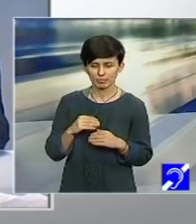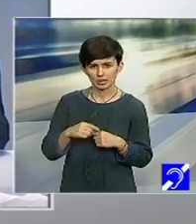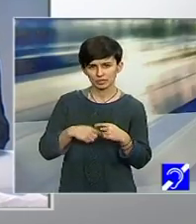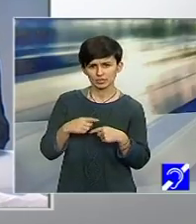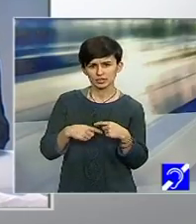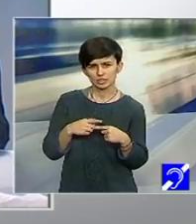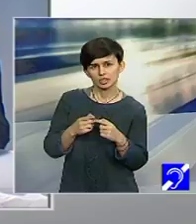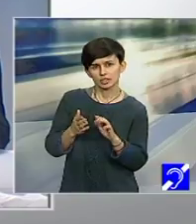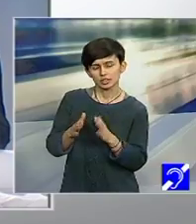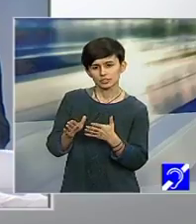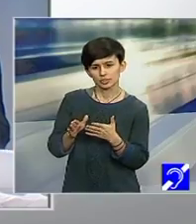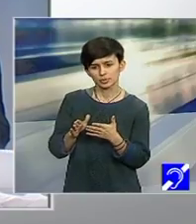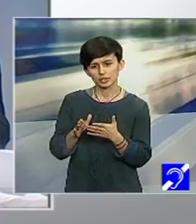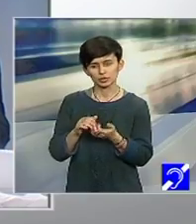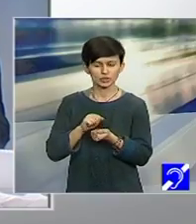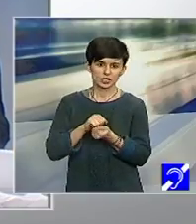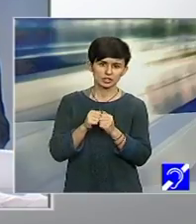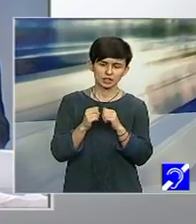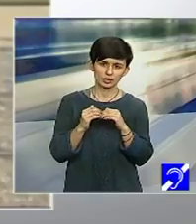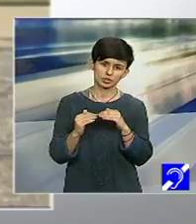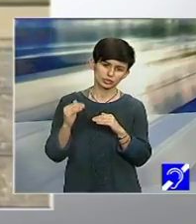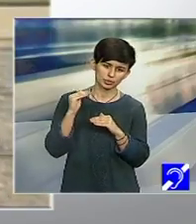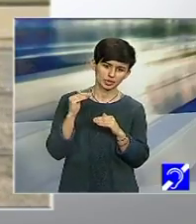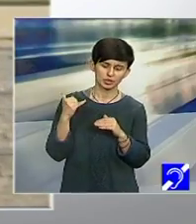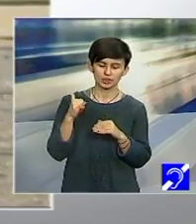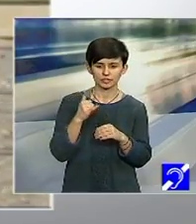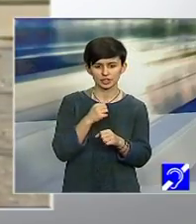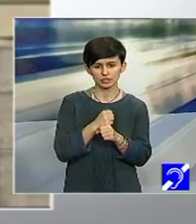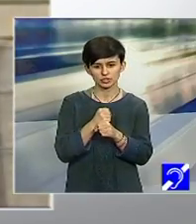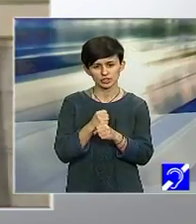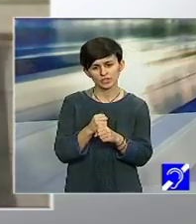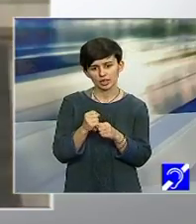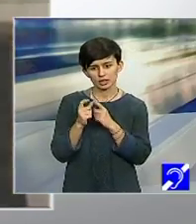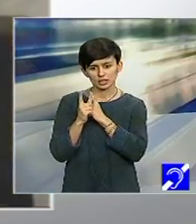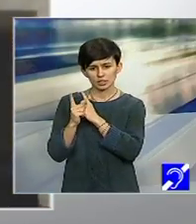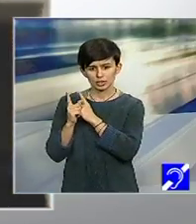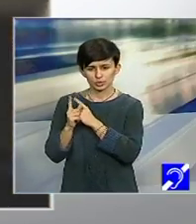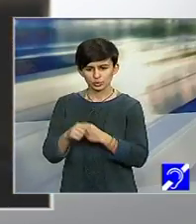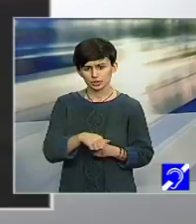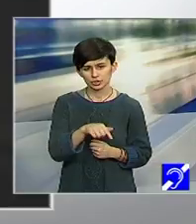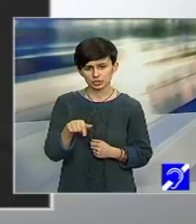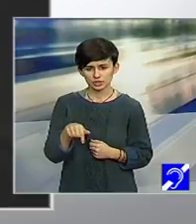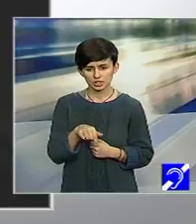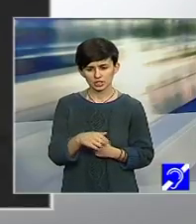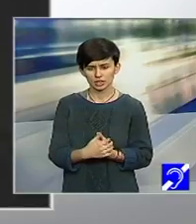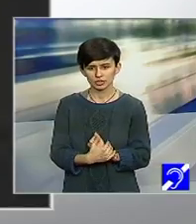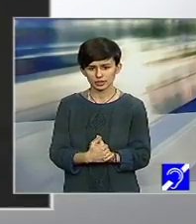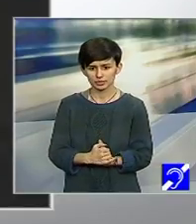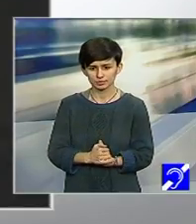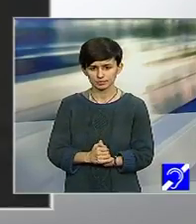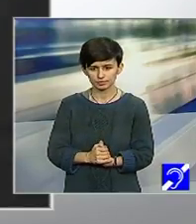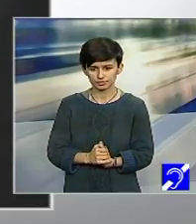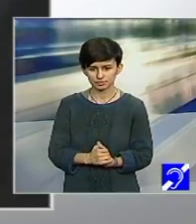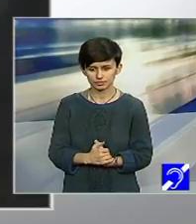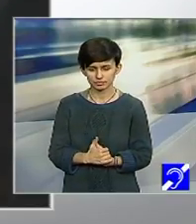funcționari începători sau funcționari superiori vin și fac training la noi, la Muzeul Holocaustului, pentru că